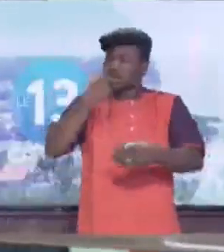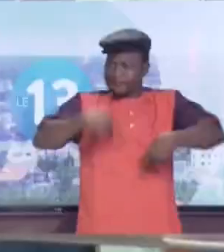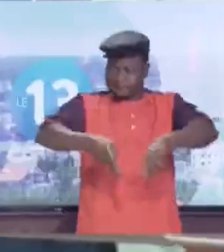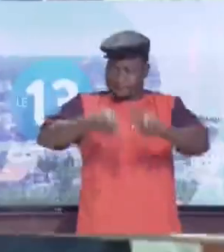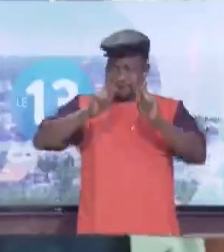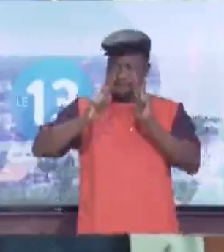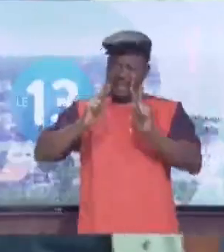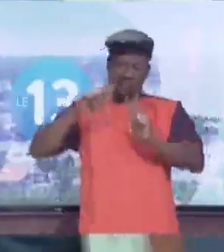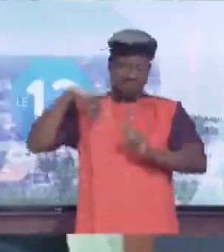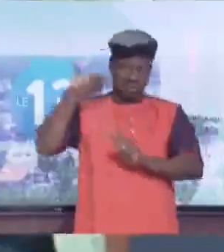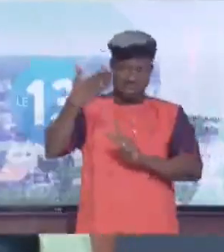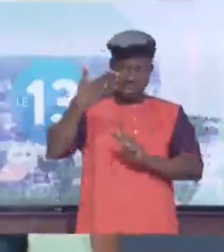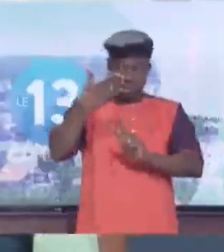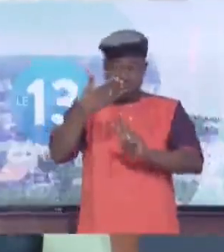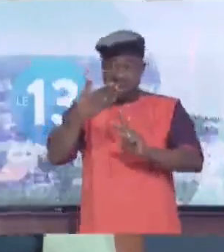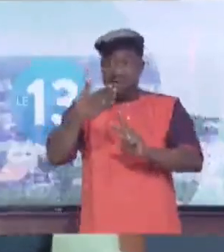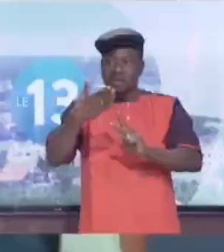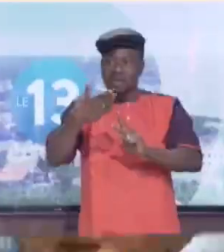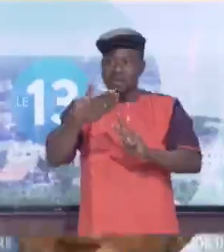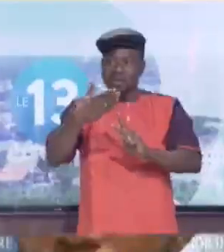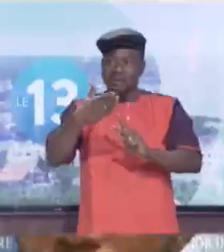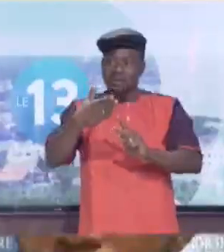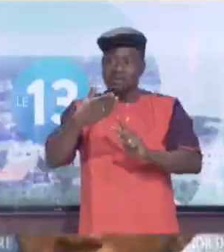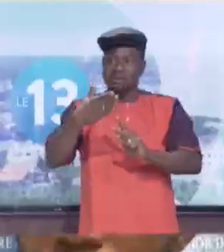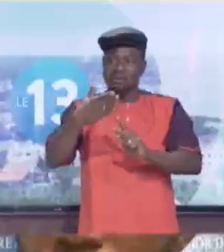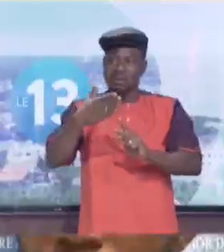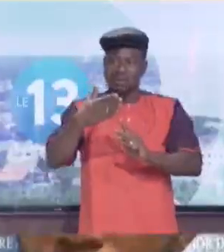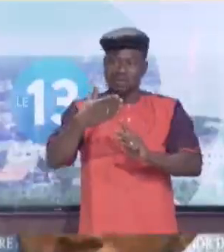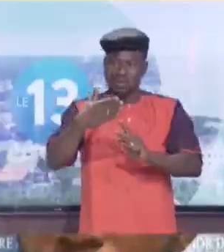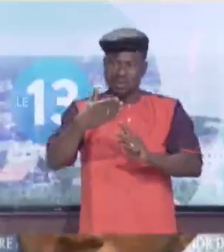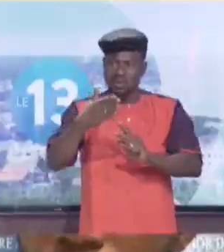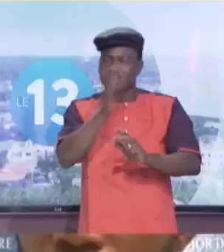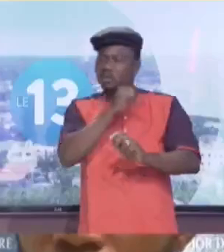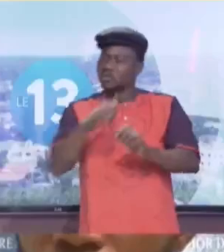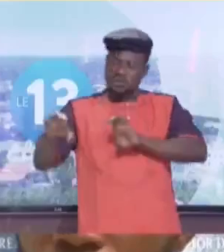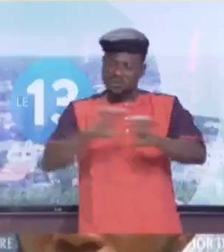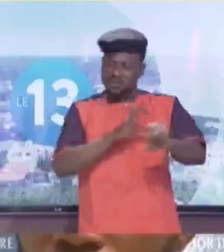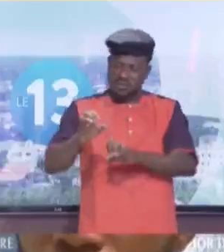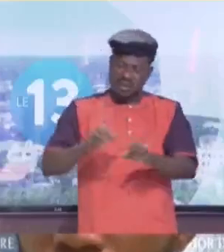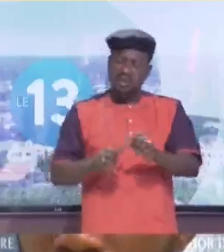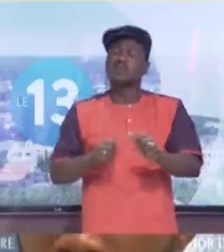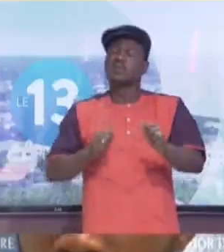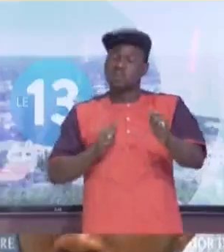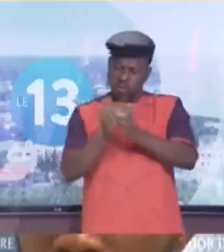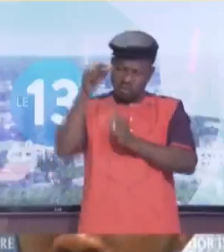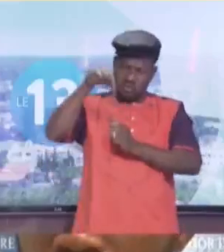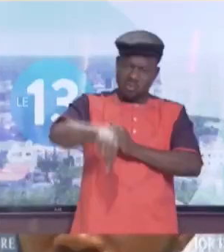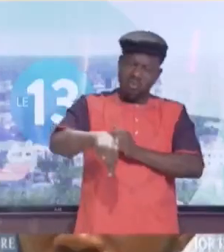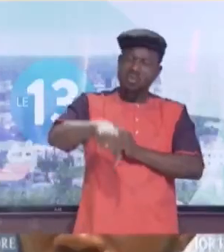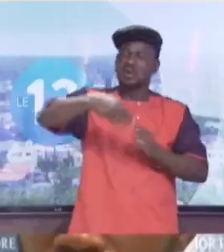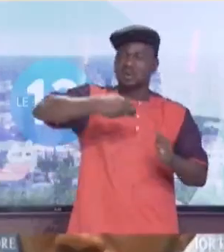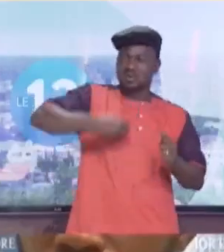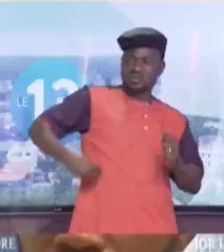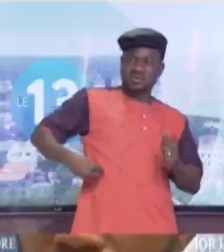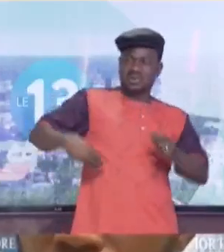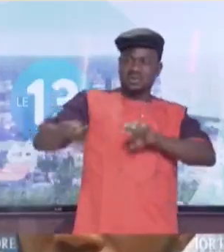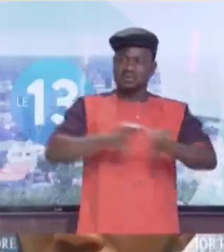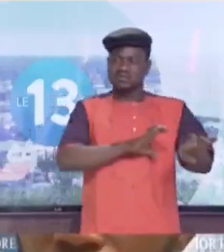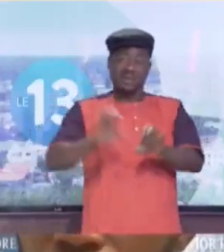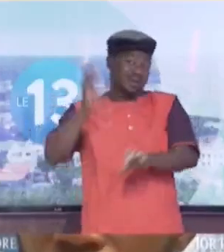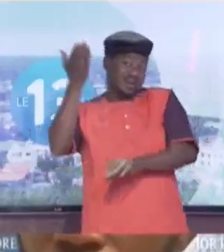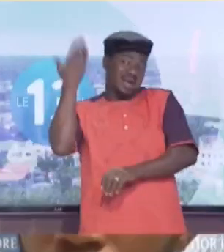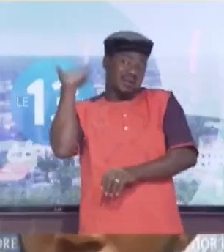permettra d'aller au-delà des opérations de routine que nous effectuons actuellement à